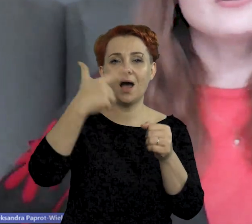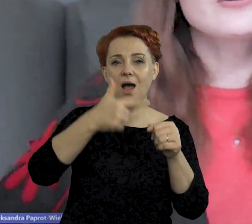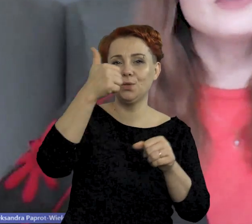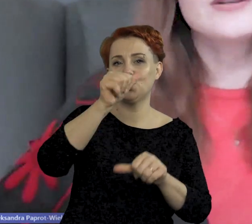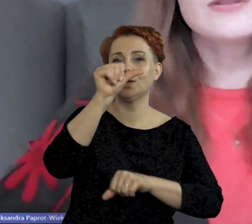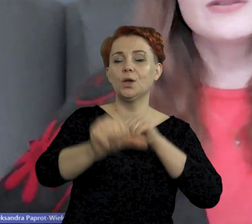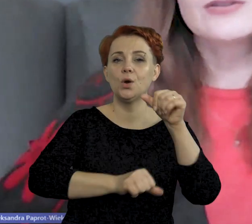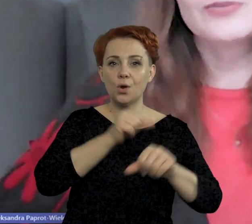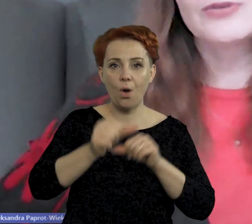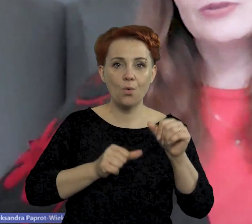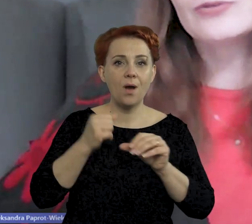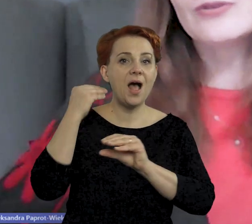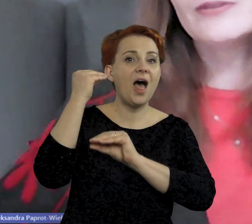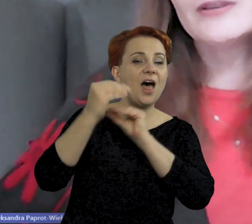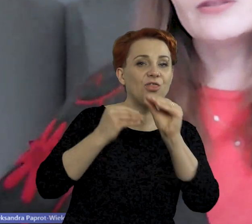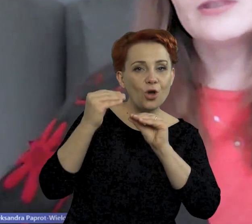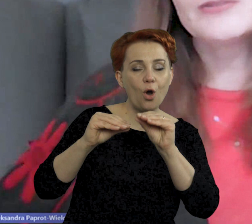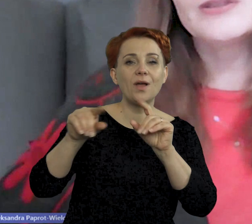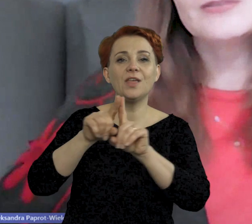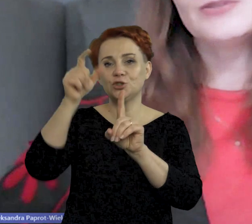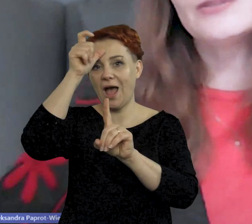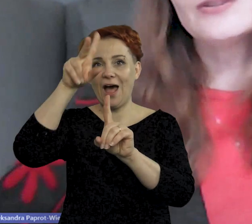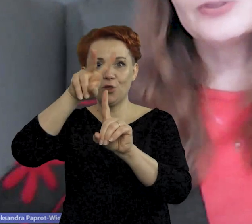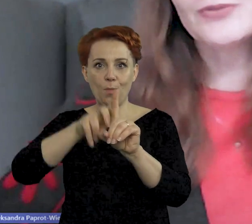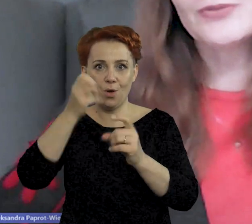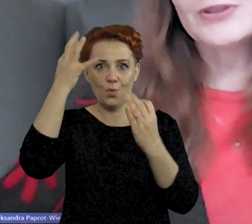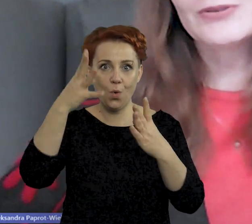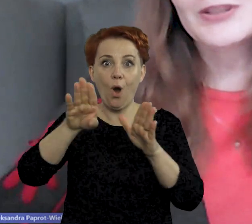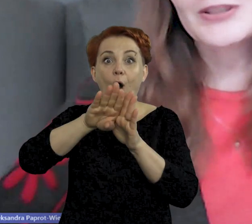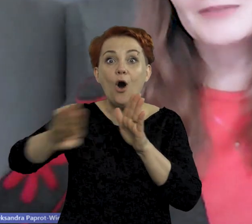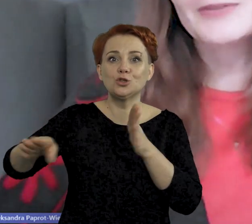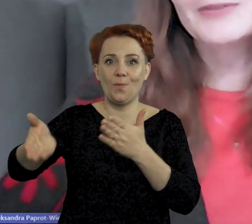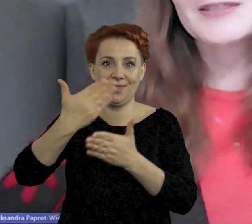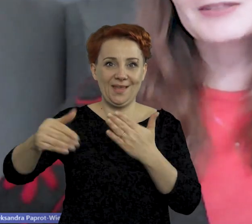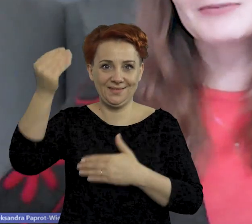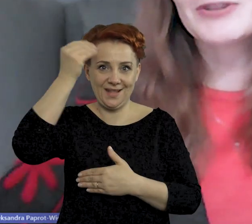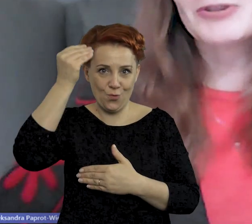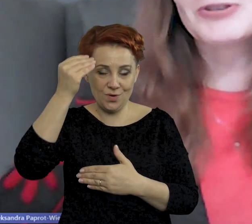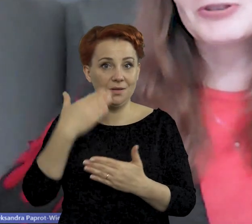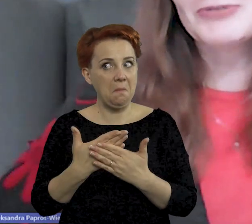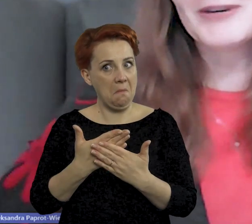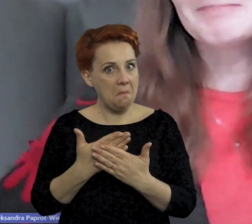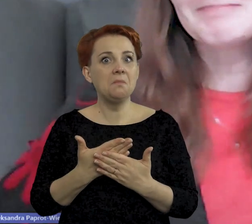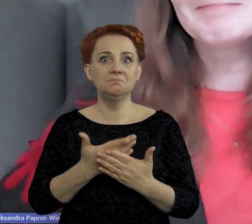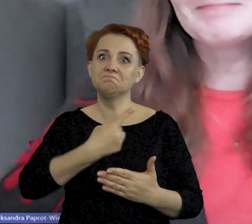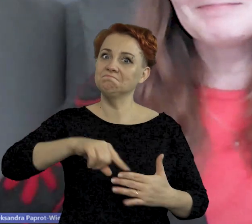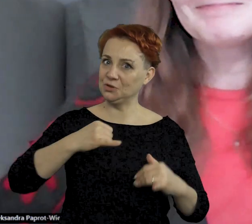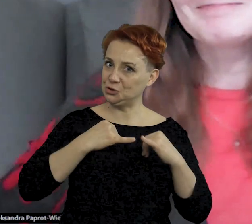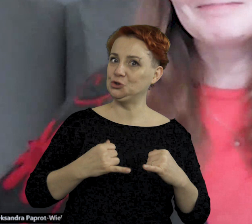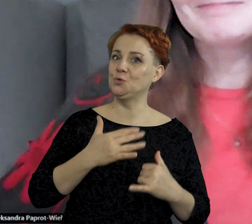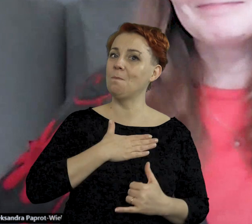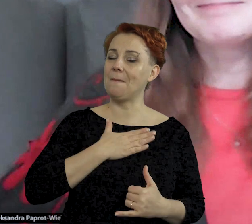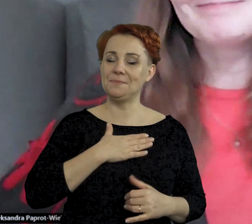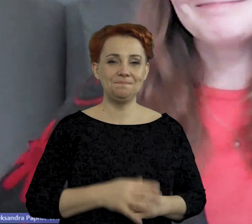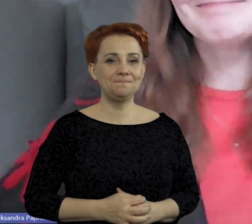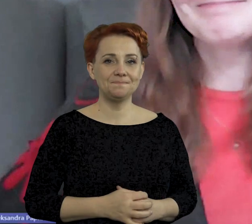2022 roku etnologii i antropologii kulturowej jako odrębnej dyscypliny tylko to potwierdziło, także w nas w etnologii siła.